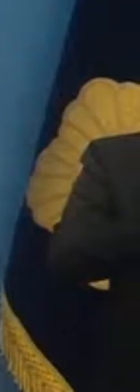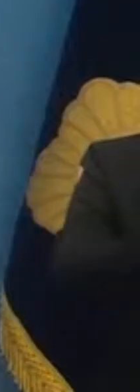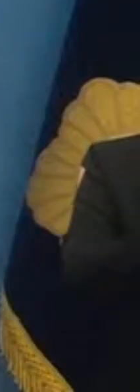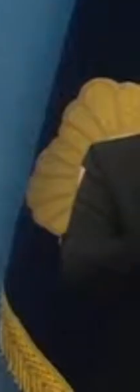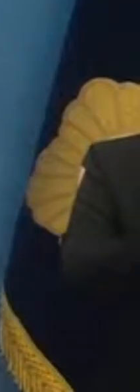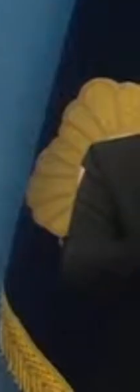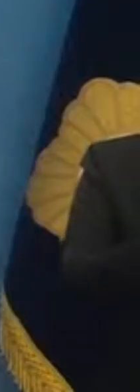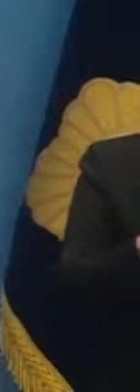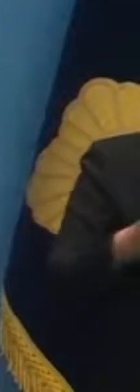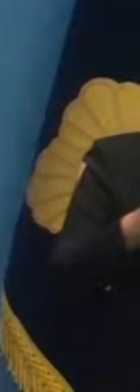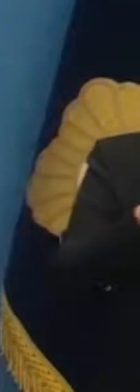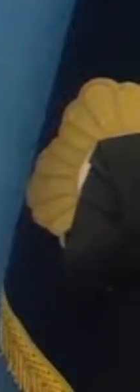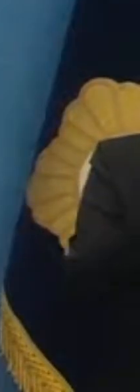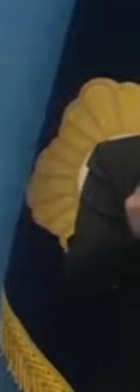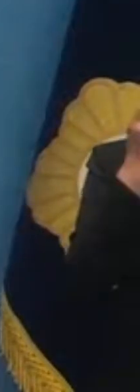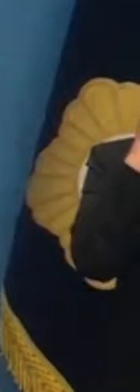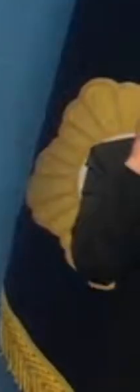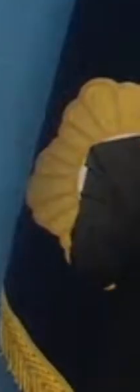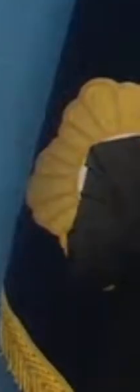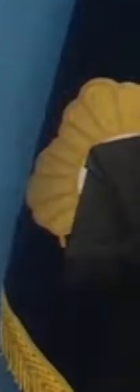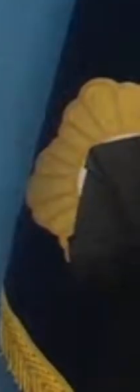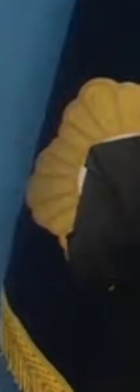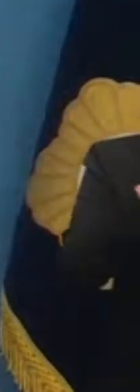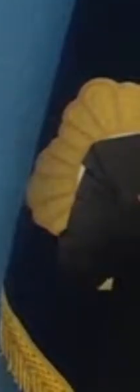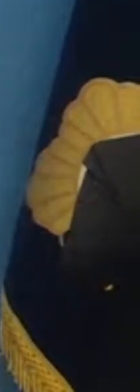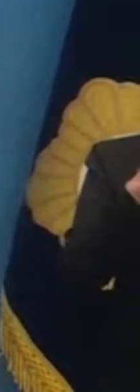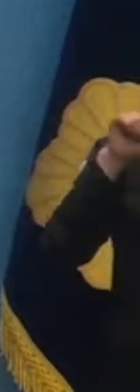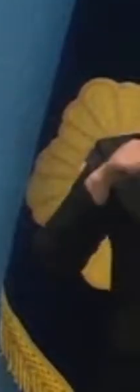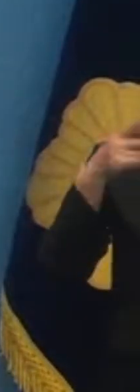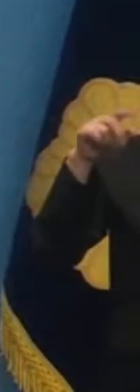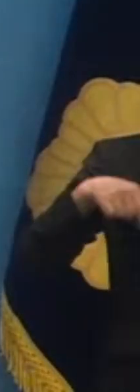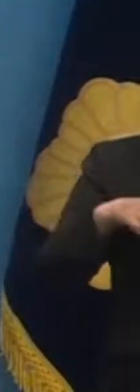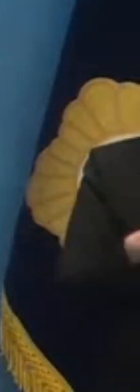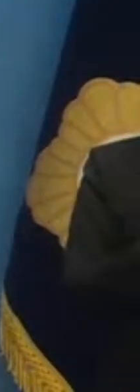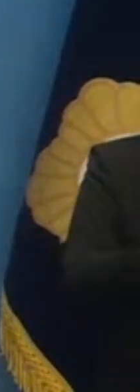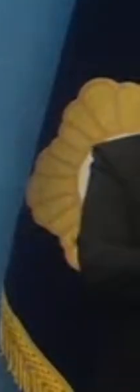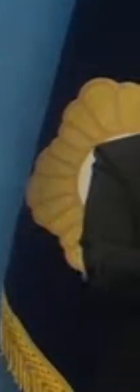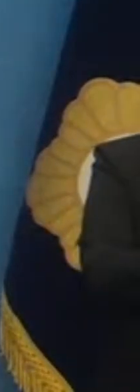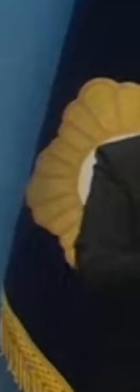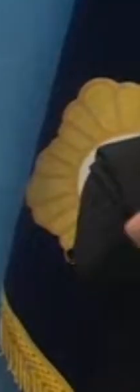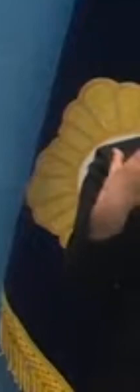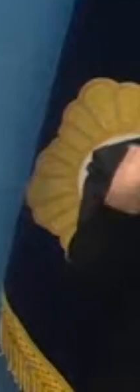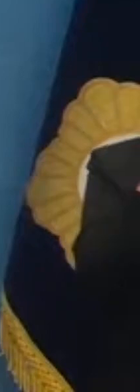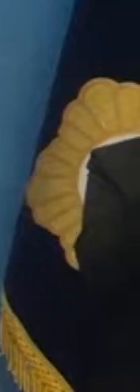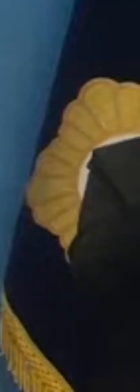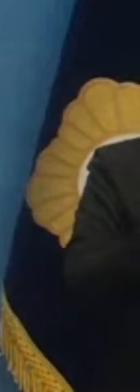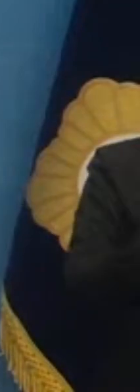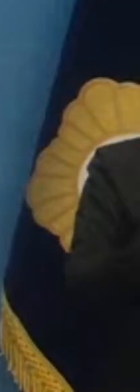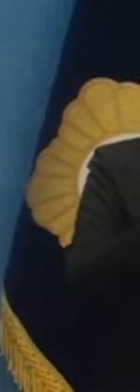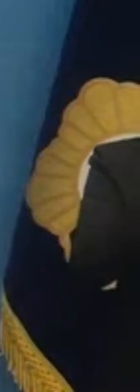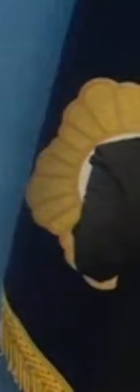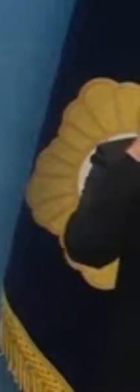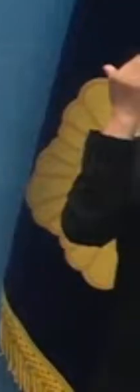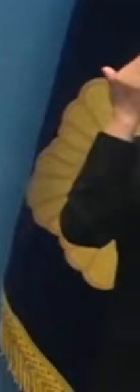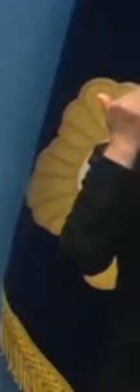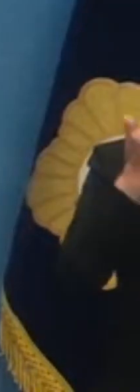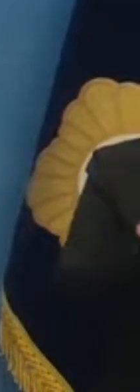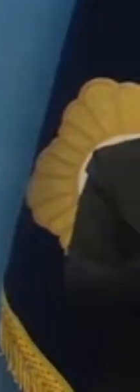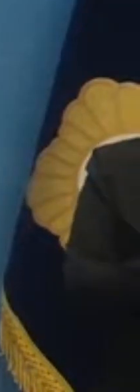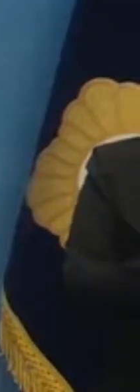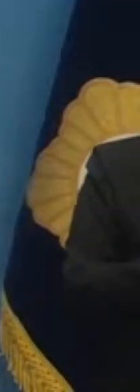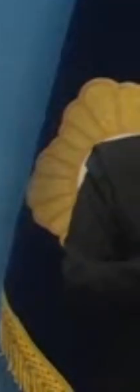조작 정보를 동원한 김문수 후보 슬쩍 숨긴다고 책임이 없어지는 게 아닙니다. 진짜 대한민국 선대의